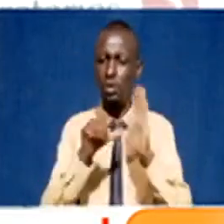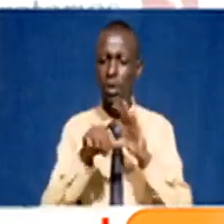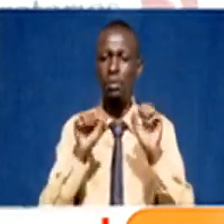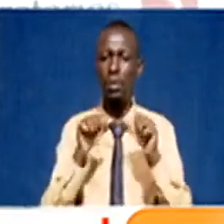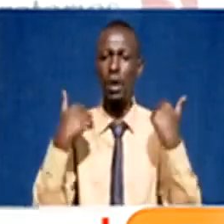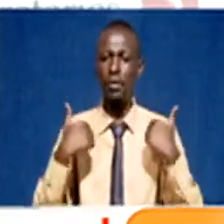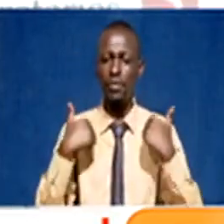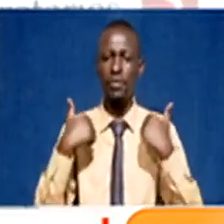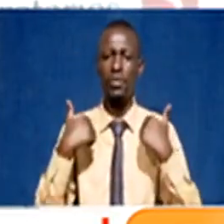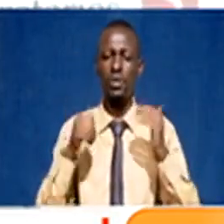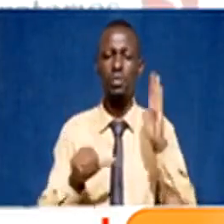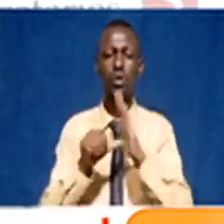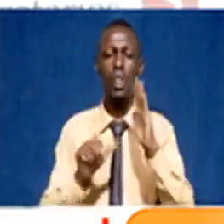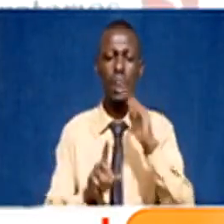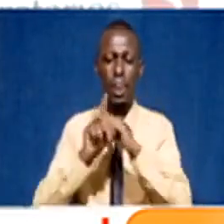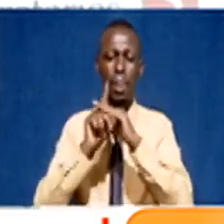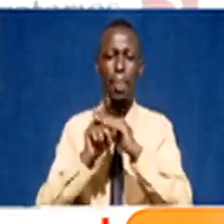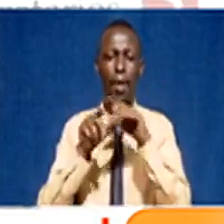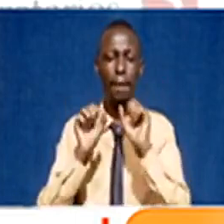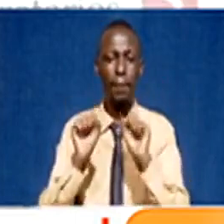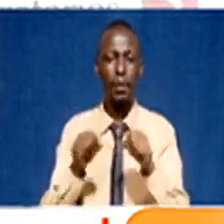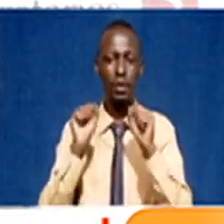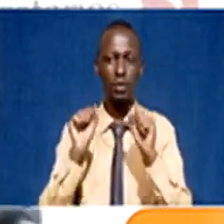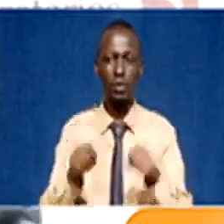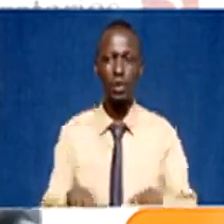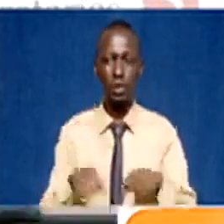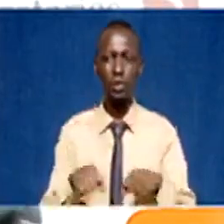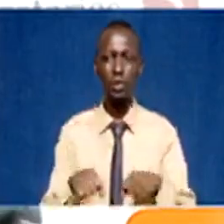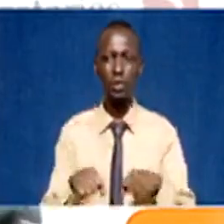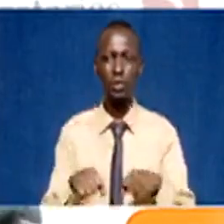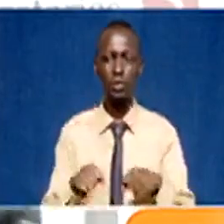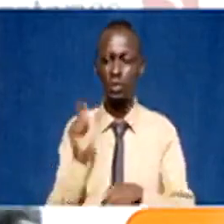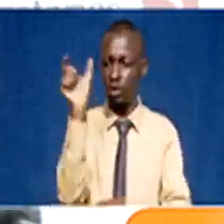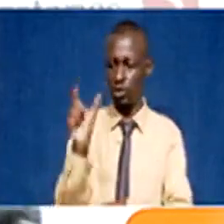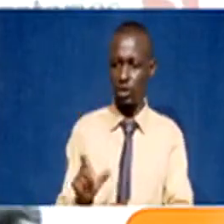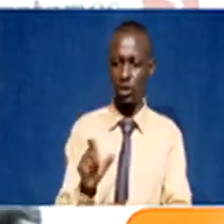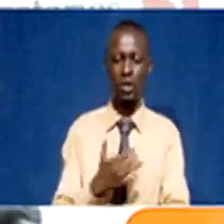a problem that will be impossible to procure, to cure, particularly in our region.